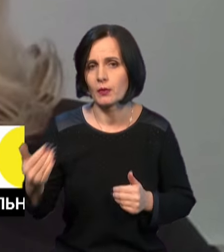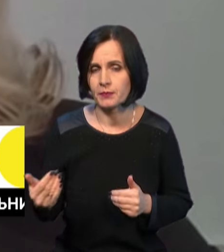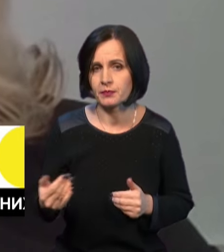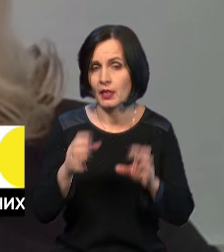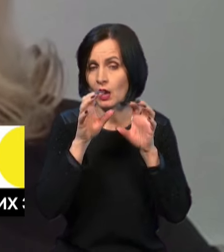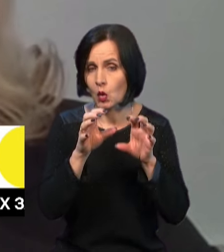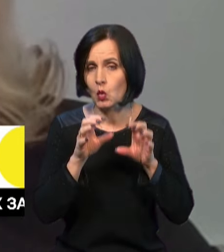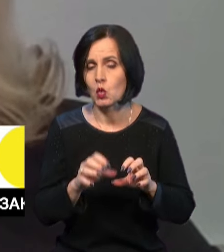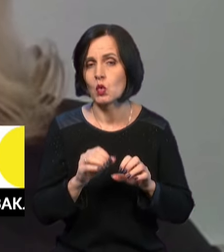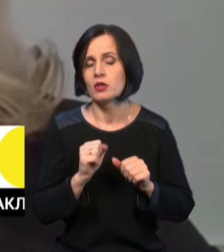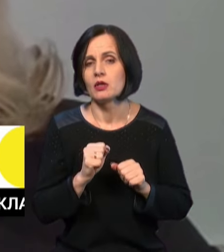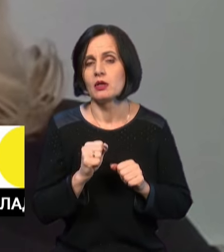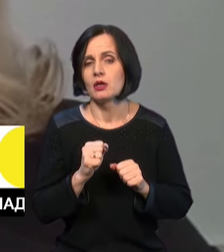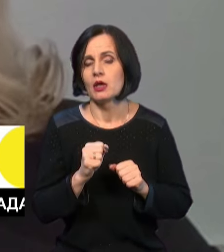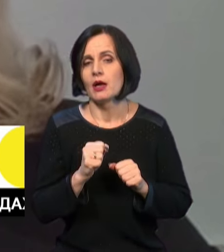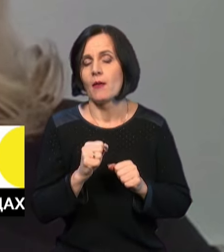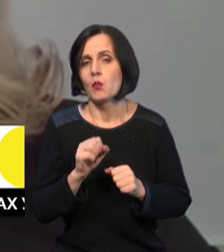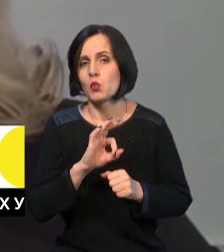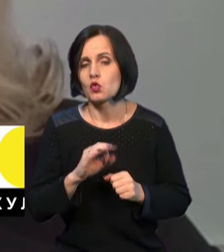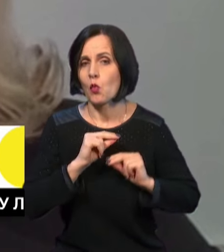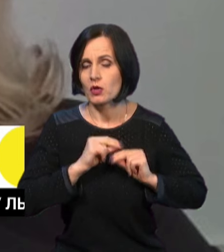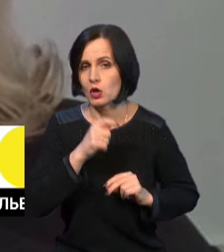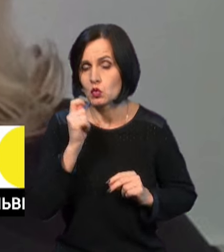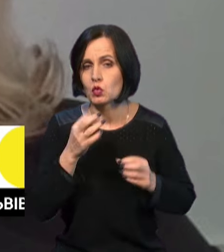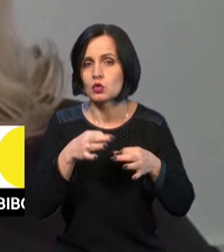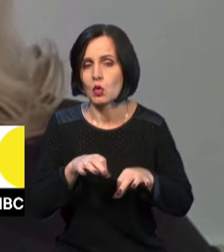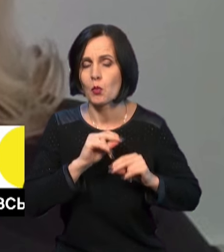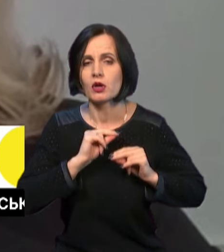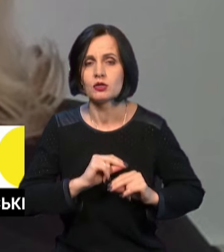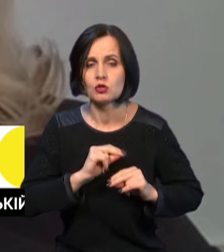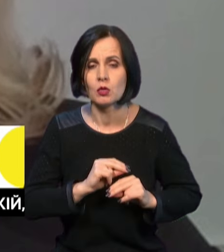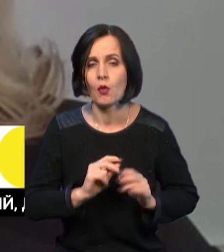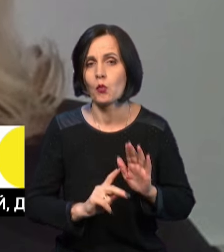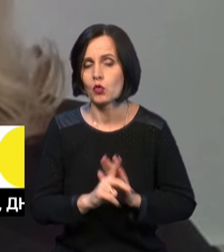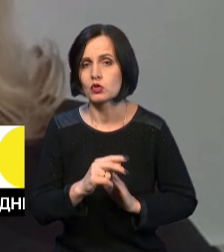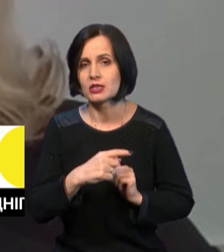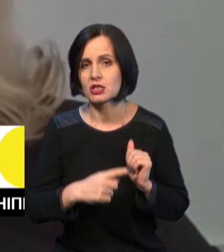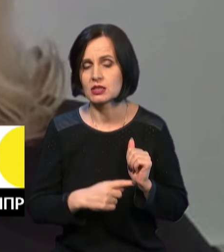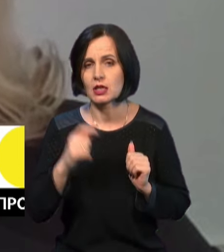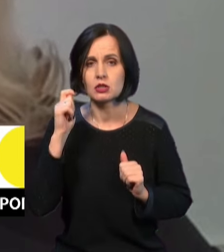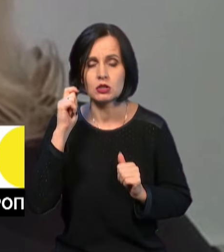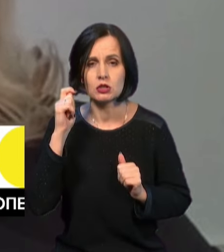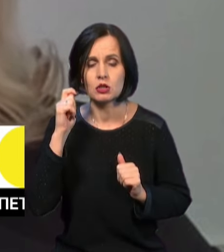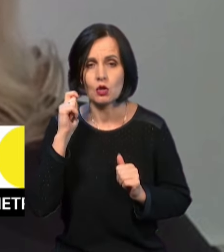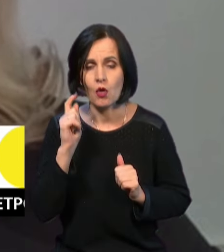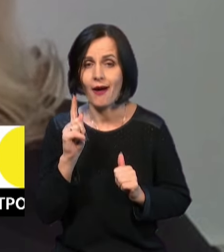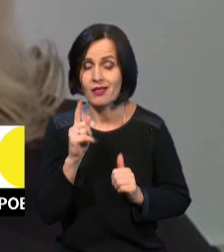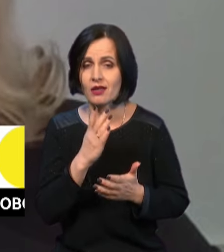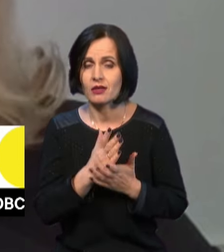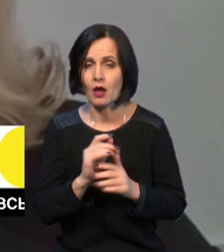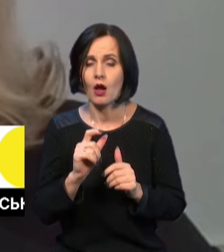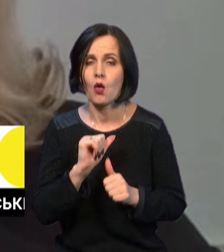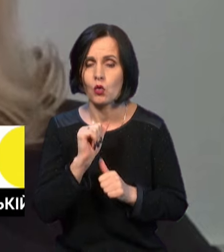Кодекс законів про працю України дозволяє на сьогоднішній день працювати з 16 років, але існують